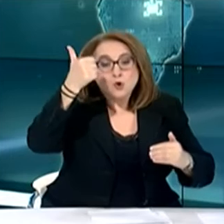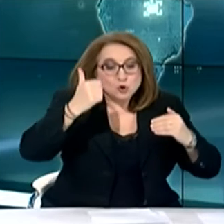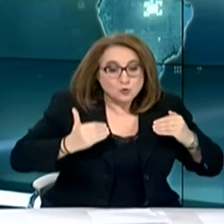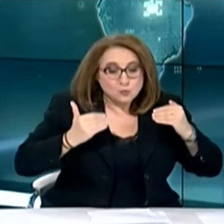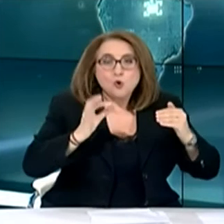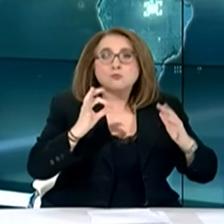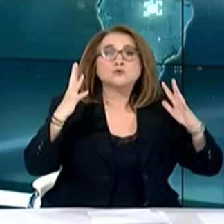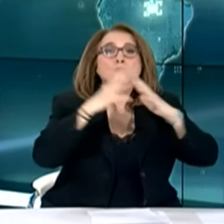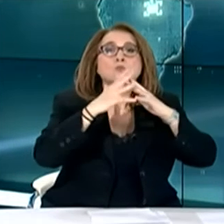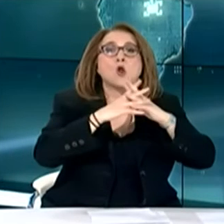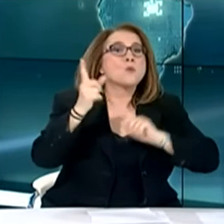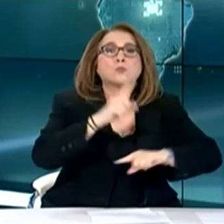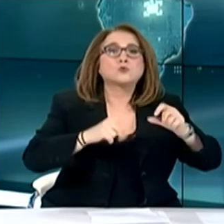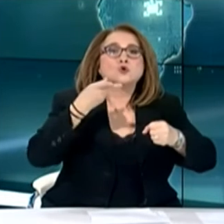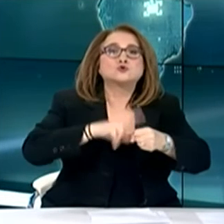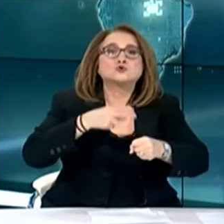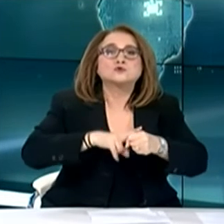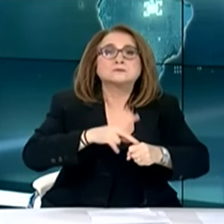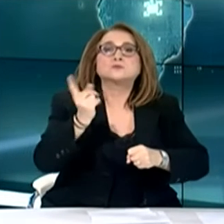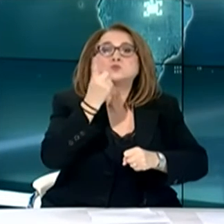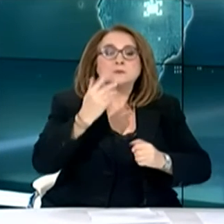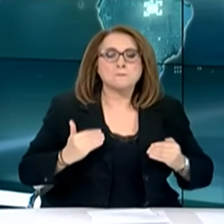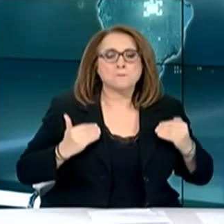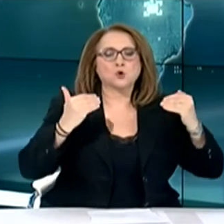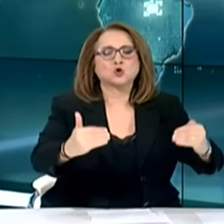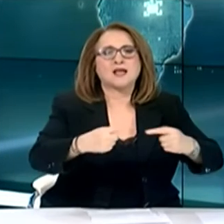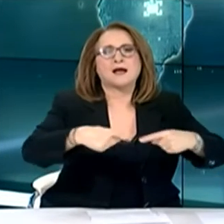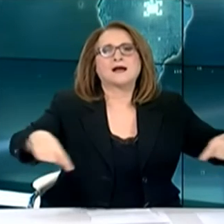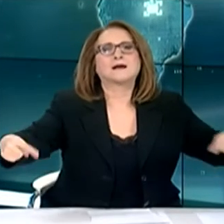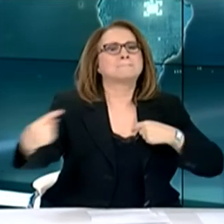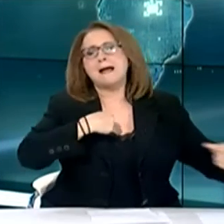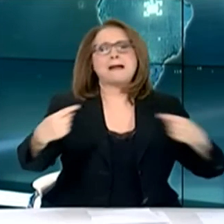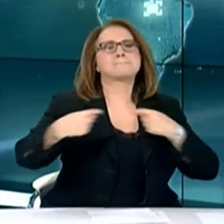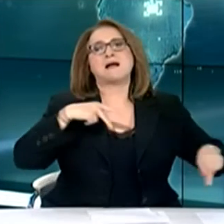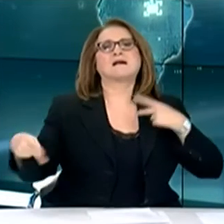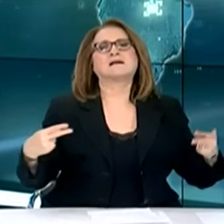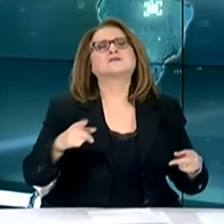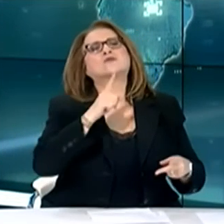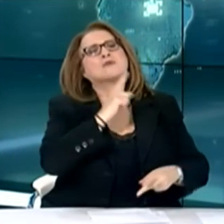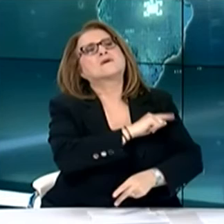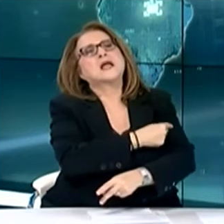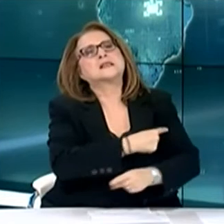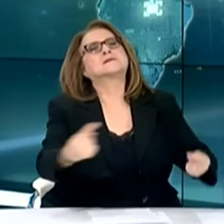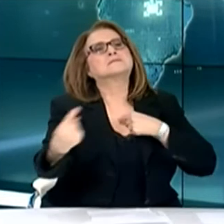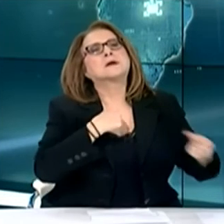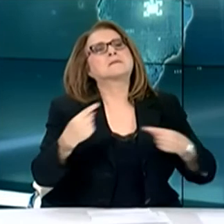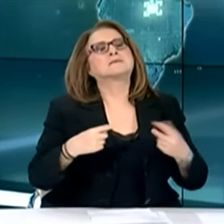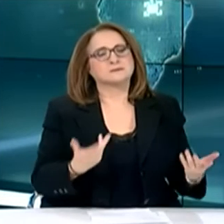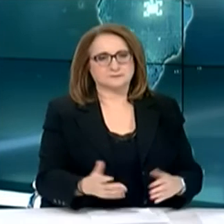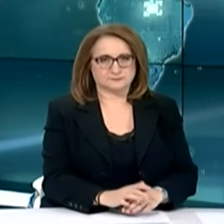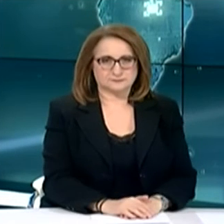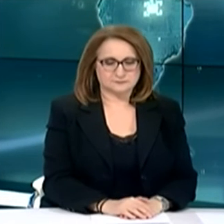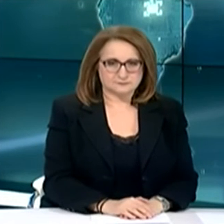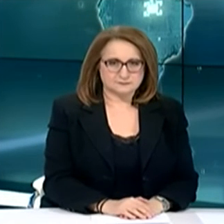Έτσι. Παρακαλώ. Κύριε Καθηγητά, σήμερα ανακοινώθηκαν μέσα σε μία μέρα 2 θάνατοι. Ενώ είχαμε ένα μέχρι πρότινος,